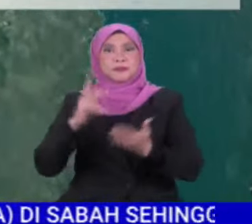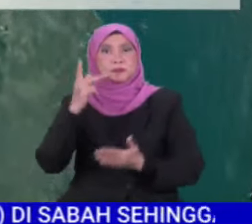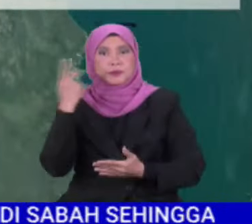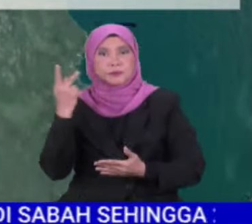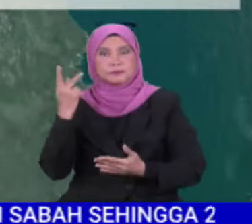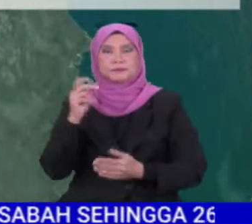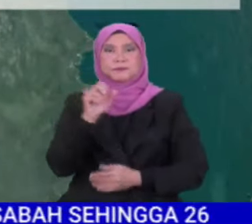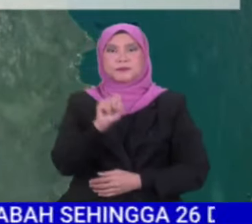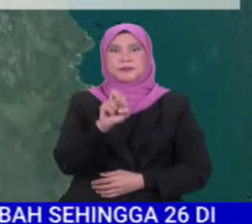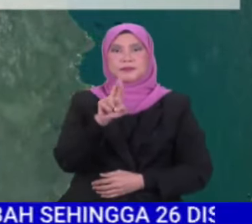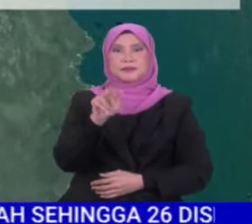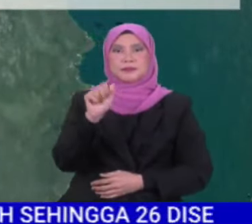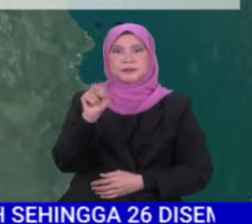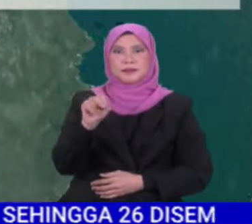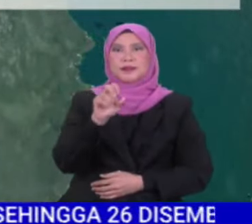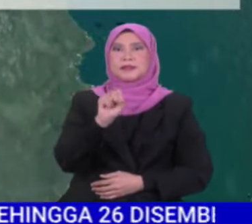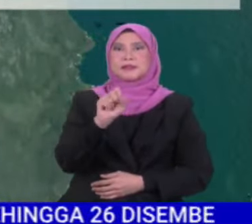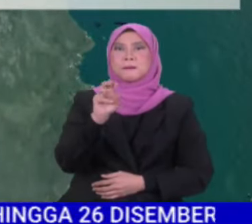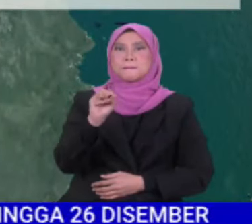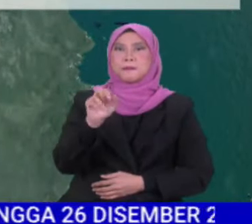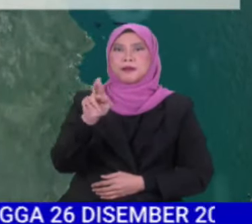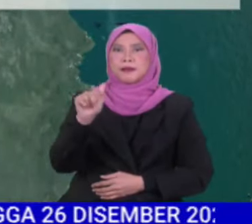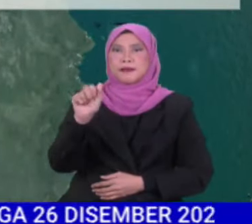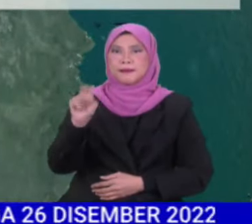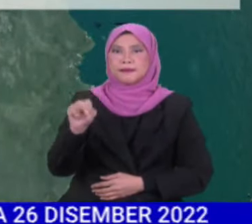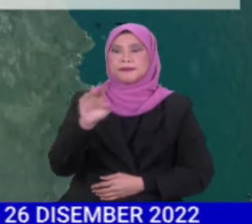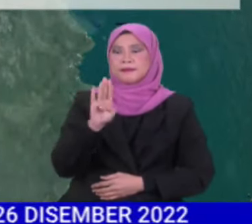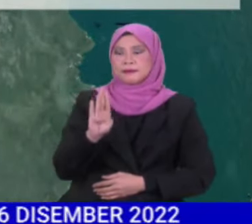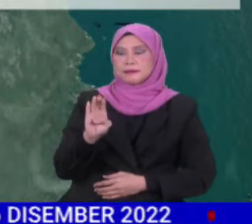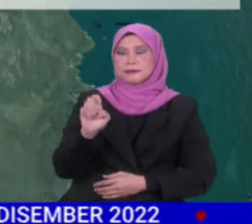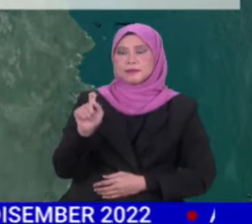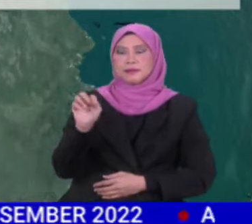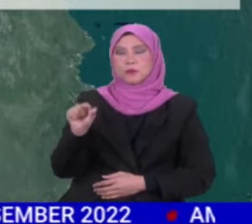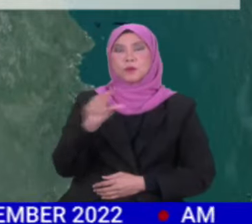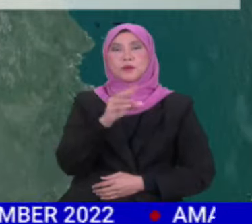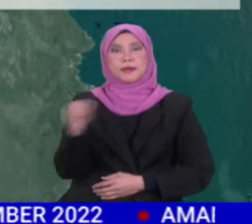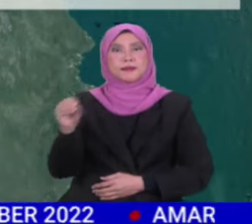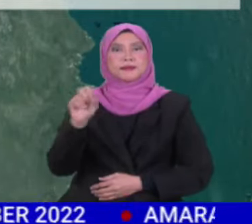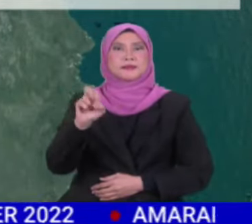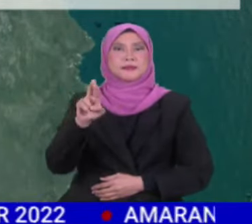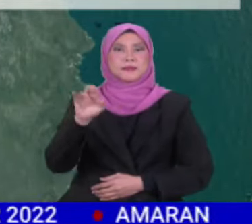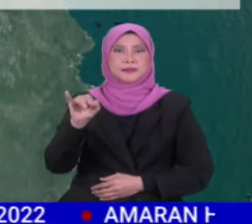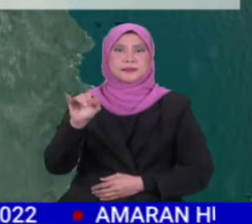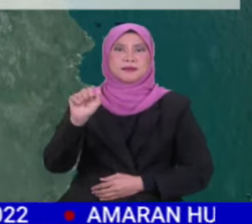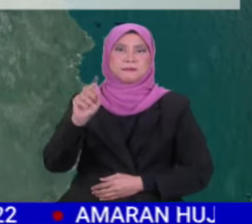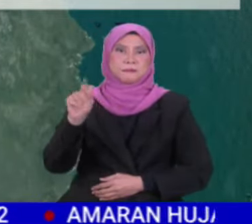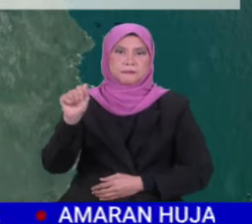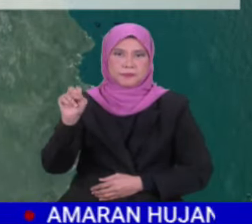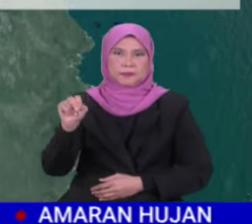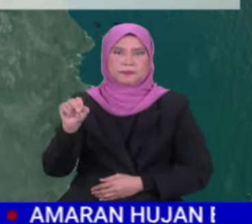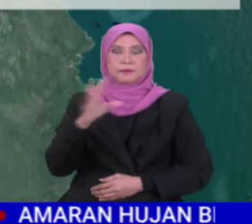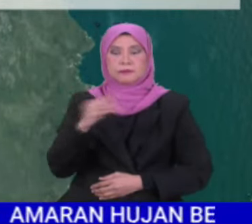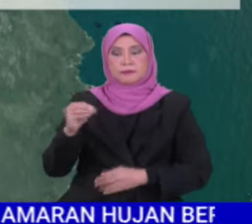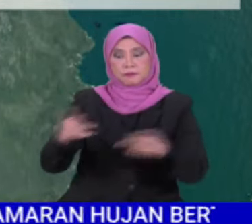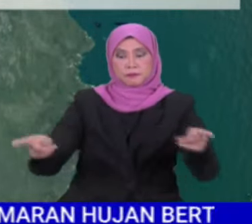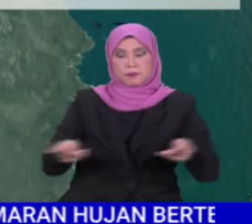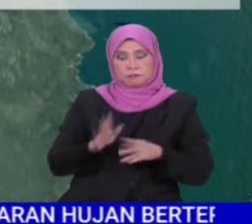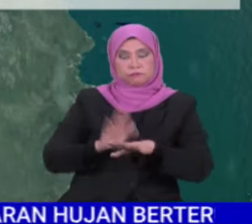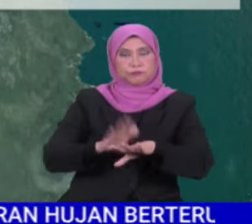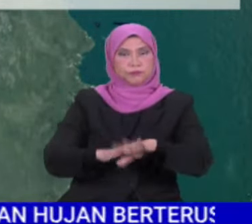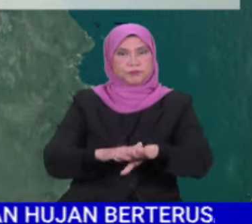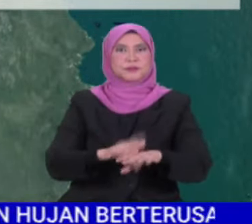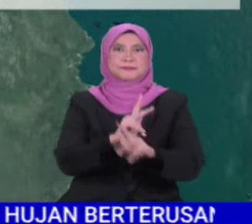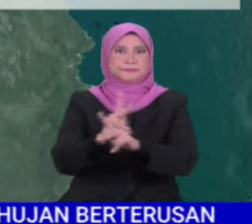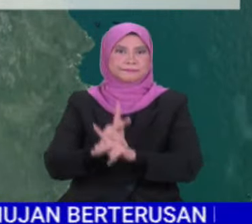Kuching, Serian, Samarahan, Betung dan juga Seri Aman. Manakala lain kawasan amaran masih lagi dikekalkan di